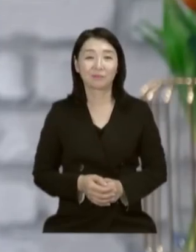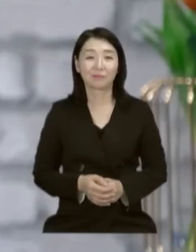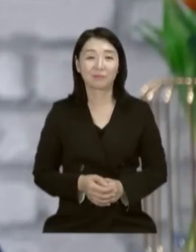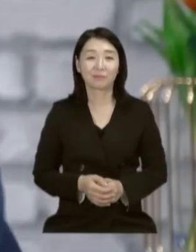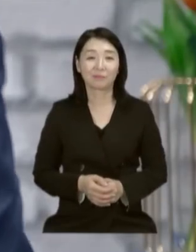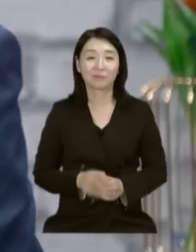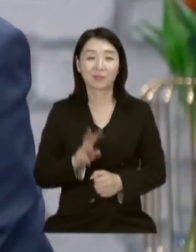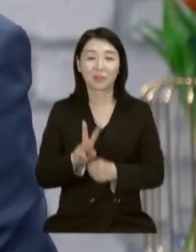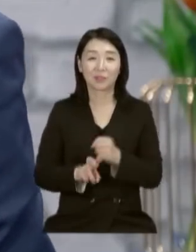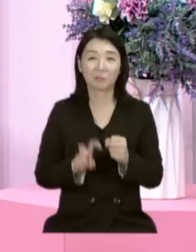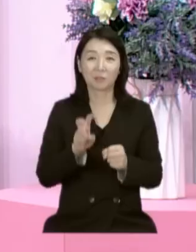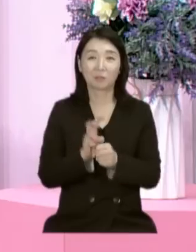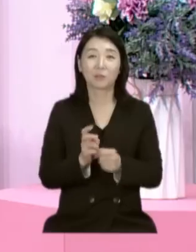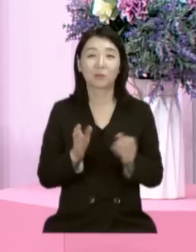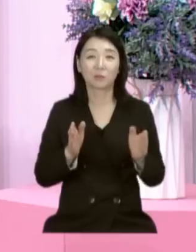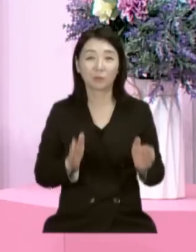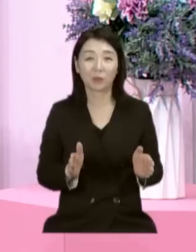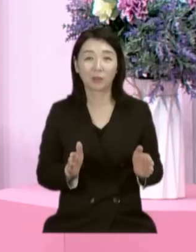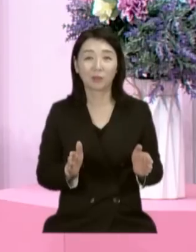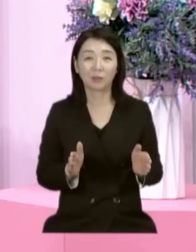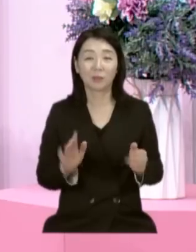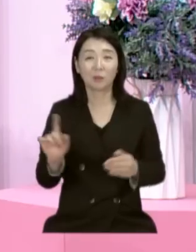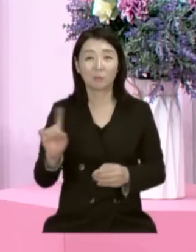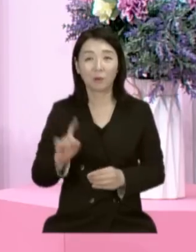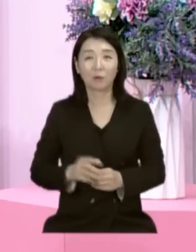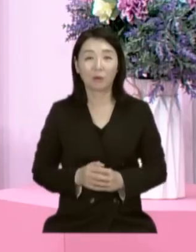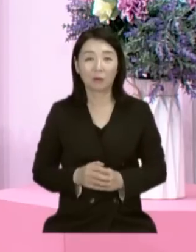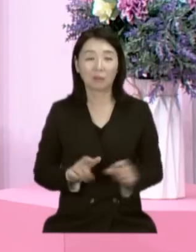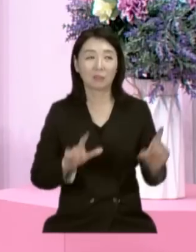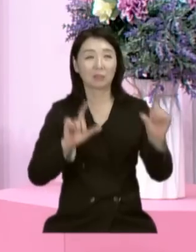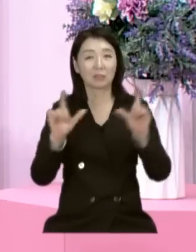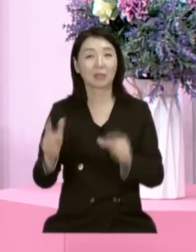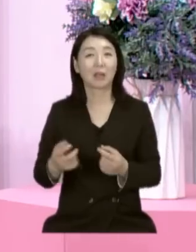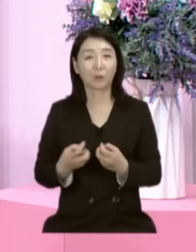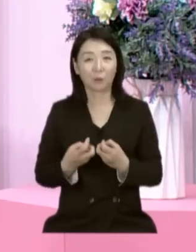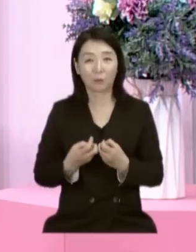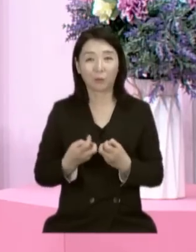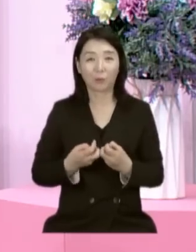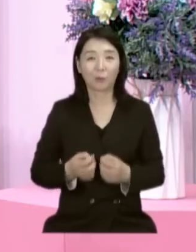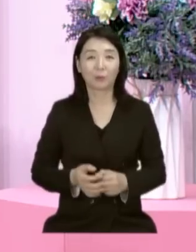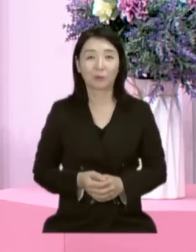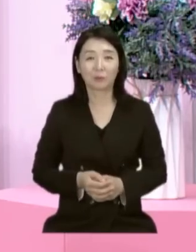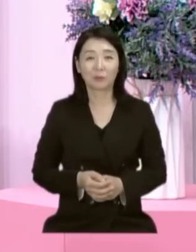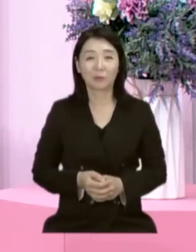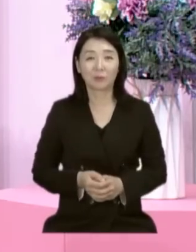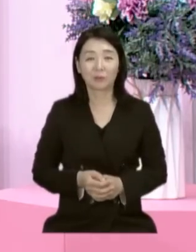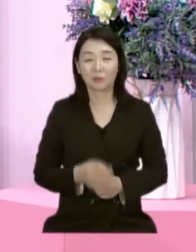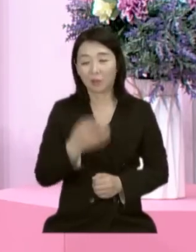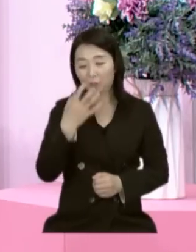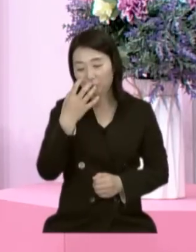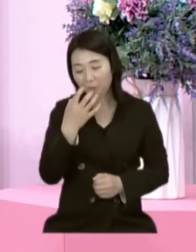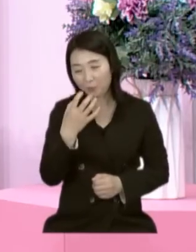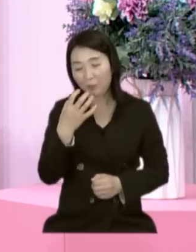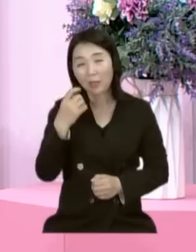이거 재밌다. 32년 동안을 네. 참 어떻게 살았는지 네. 참